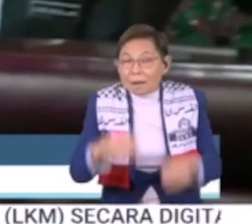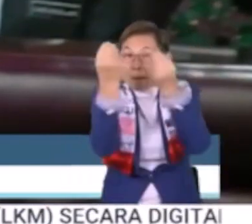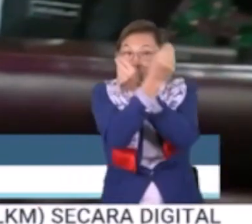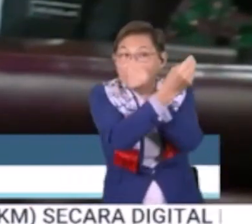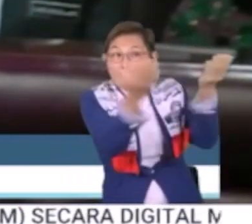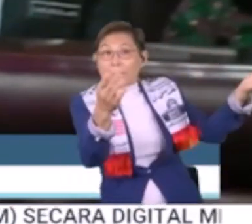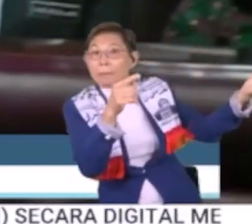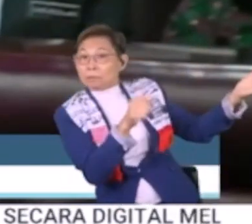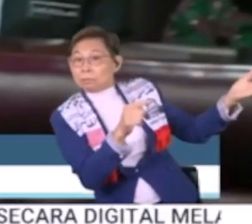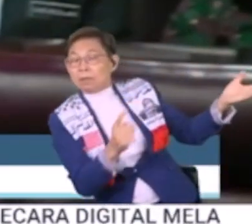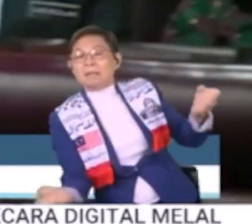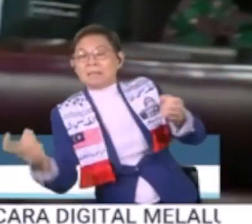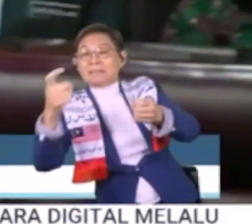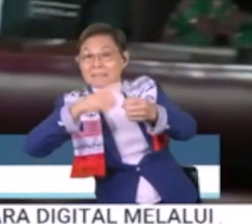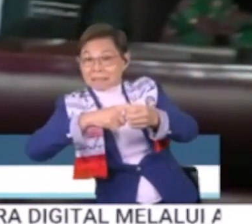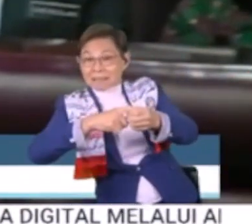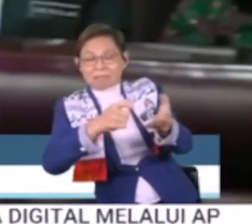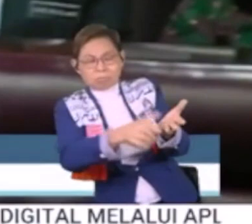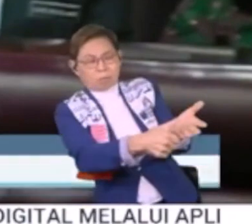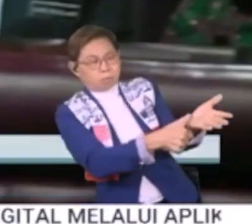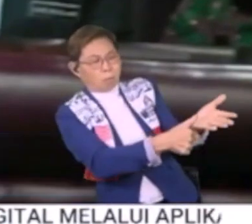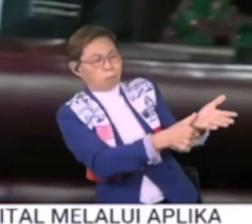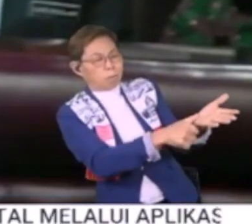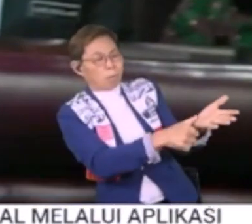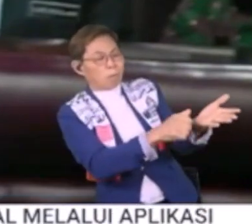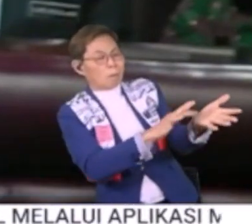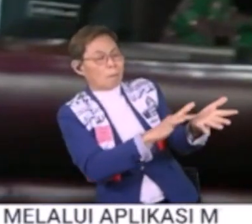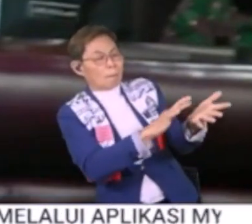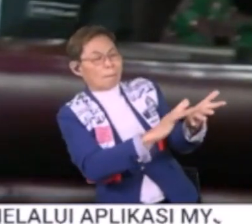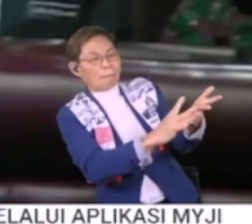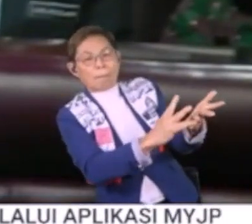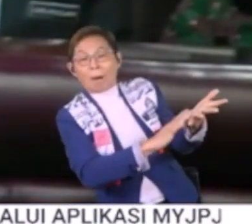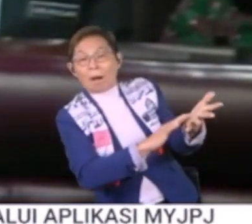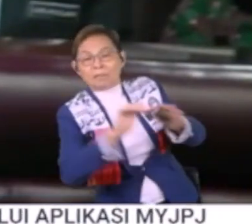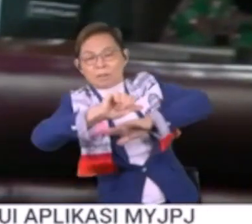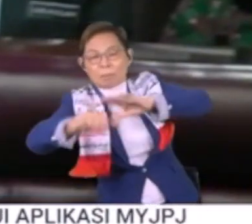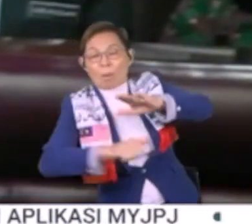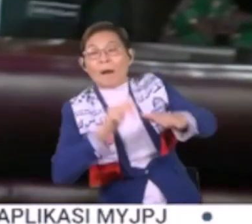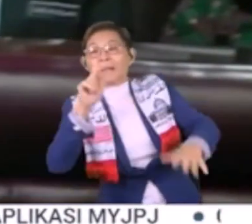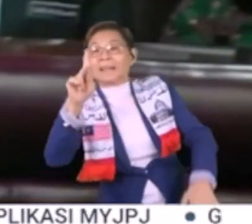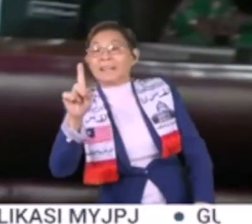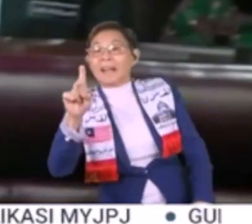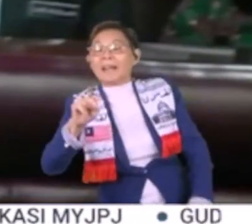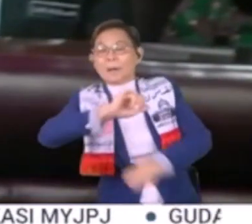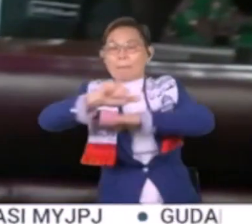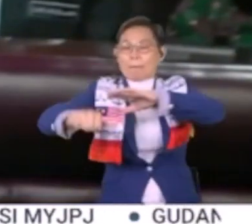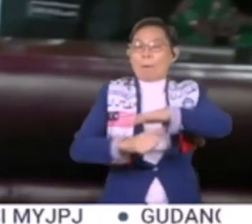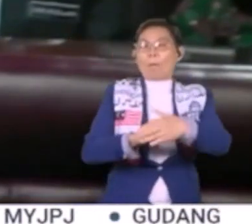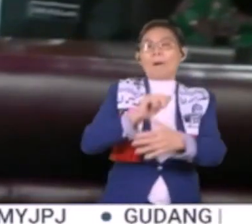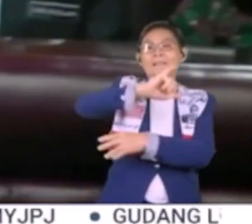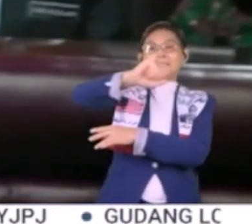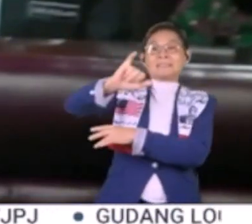itu tentang cap jari dan sebagainya, itu ada pada KDN, bawah Jabatan Pendaftaran Negara.